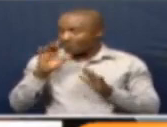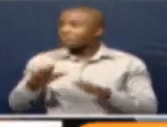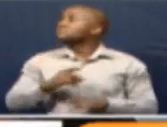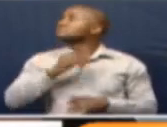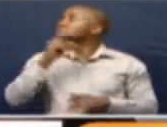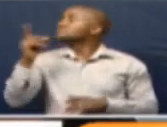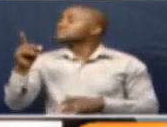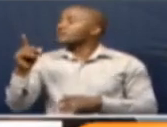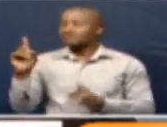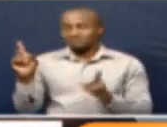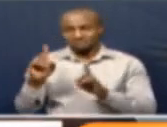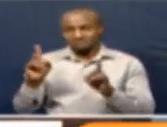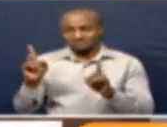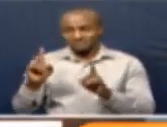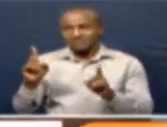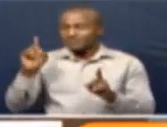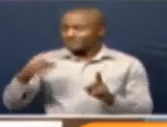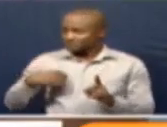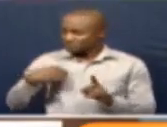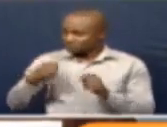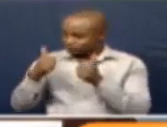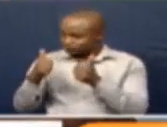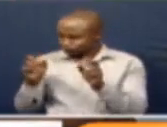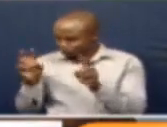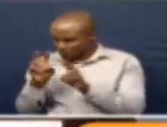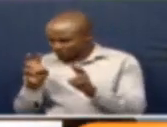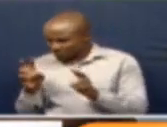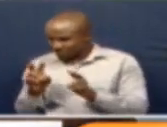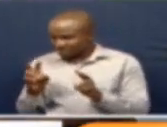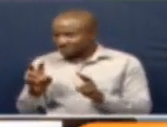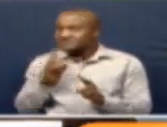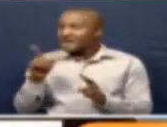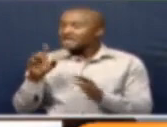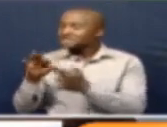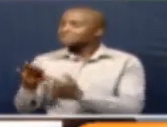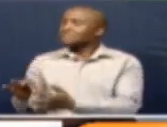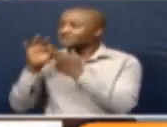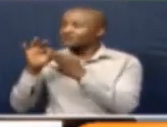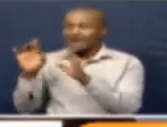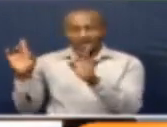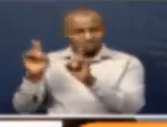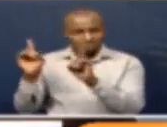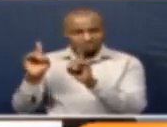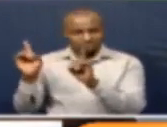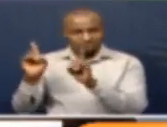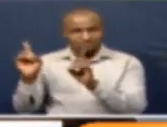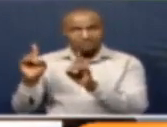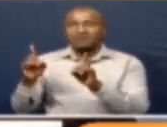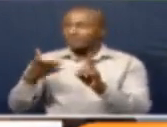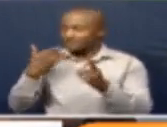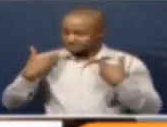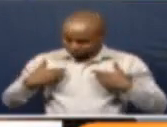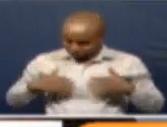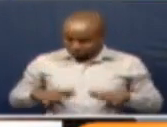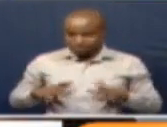si nzuri. Tafuta ile nguo ambaye ni nzuri. Usiseme ati ile nguo ati ni ya Christmas ama ni ya... mvalie tu.